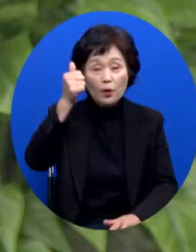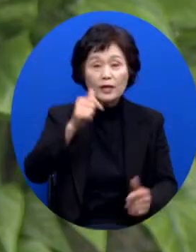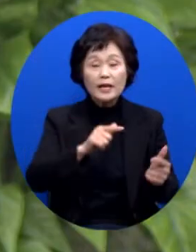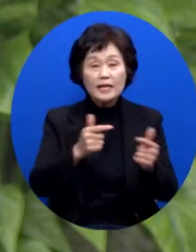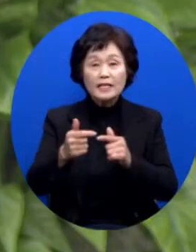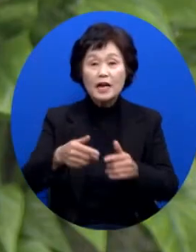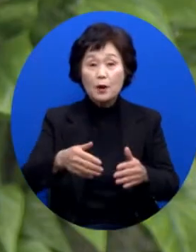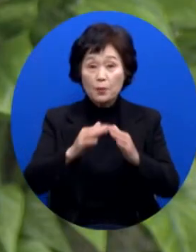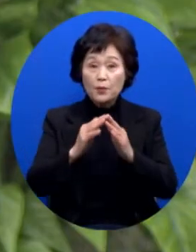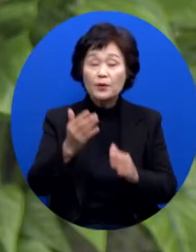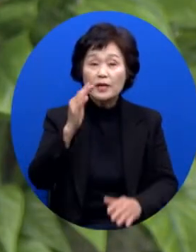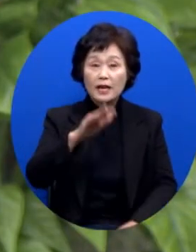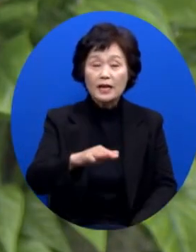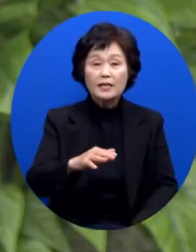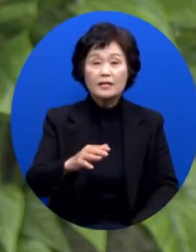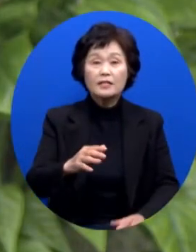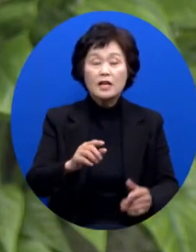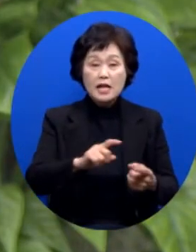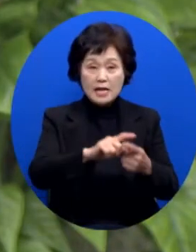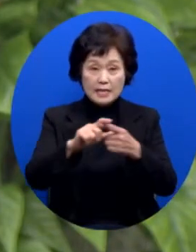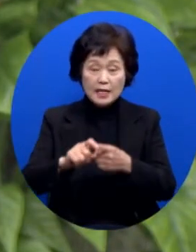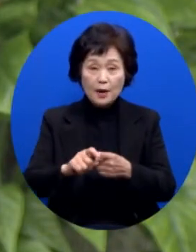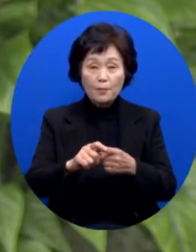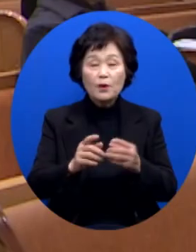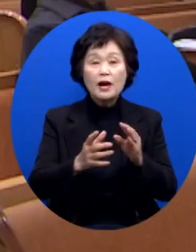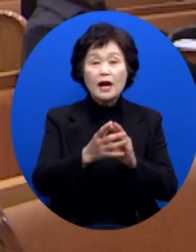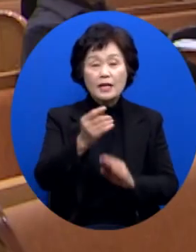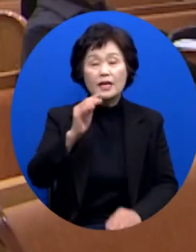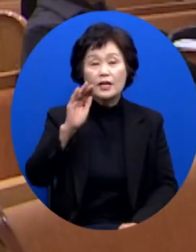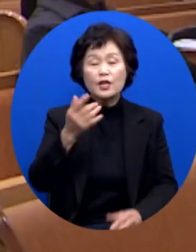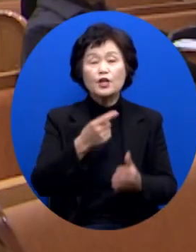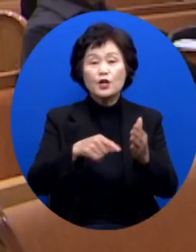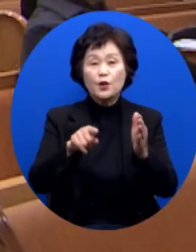배는 지역 목회자 연합과 일치를 위해 사역하고 있습니다